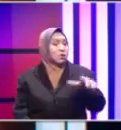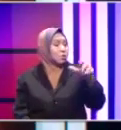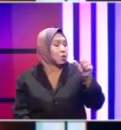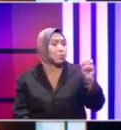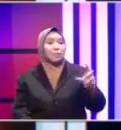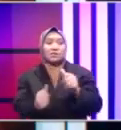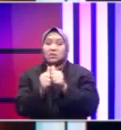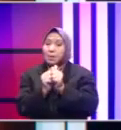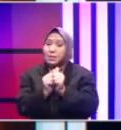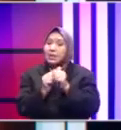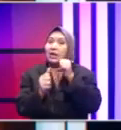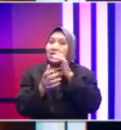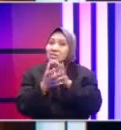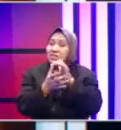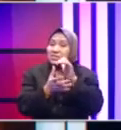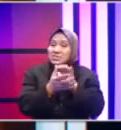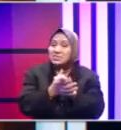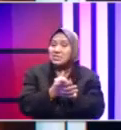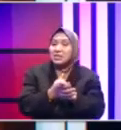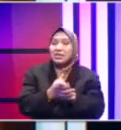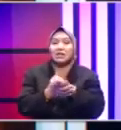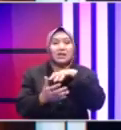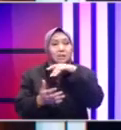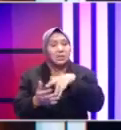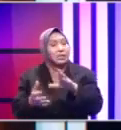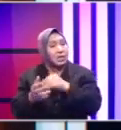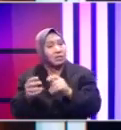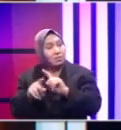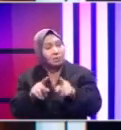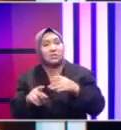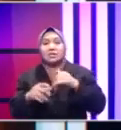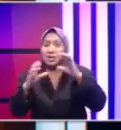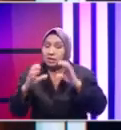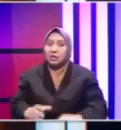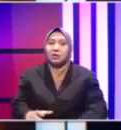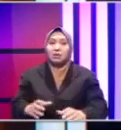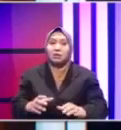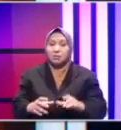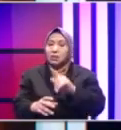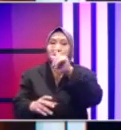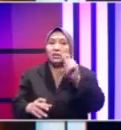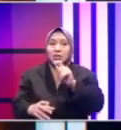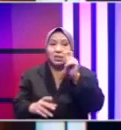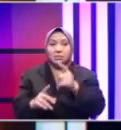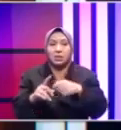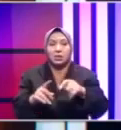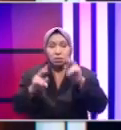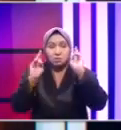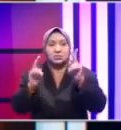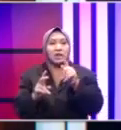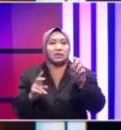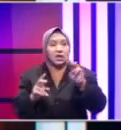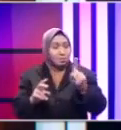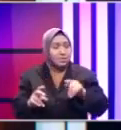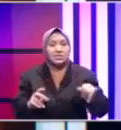wasallam bersama dengan isi istri Baginda dan sebagainya Oke saya Kinton Tuhan sekarang bule bertanya-tanya below saat ambisinya